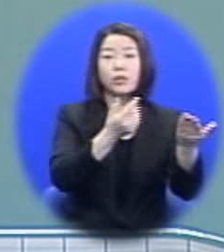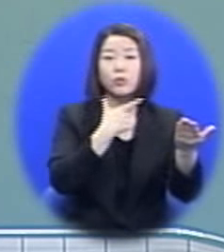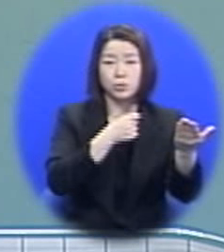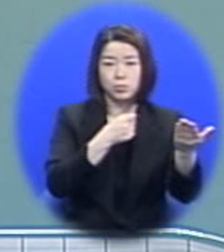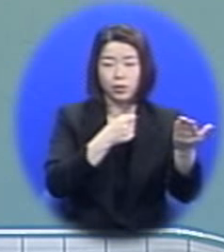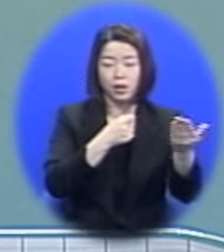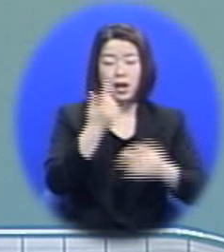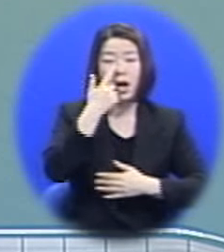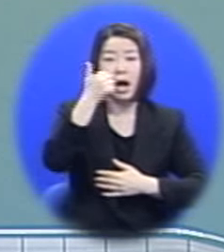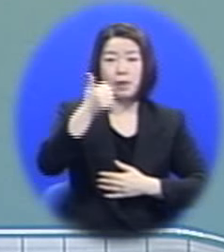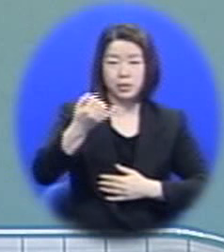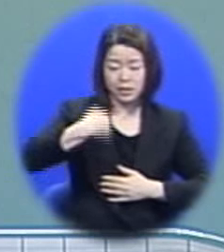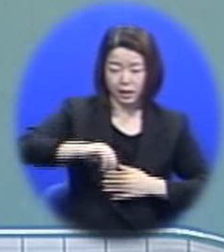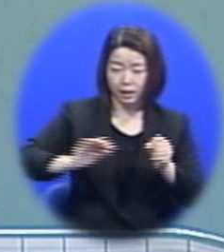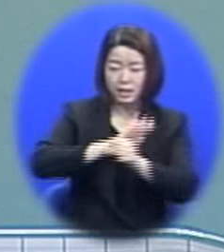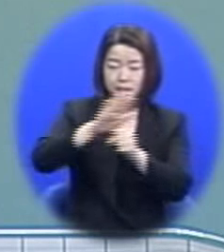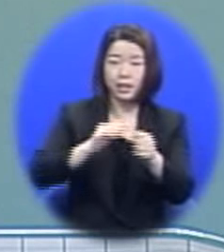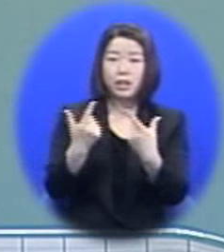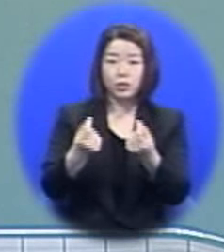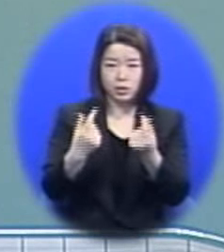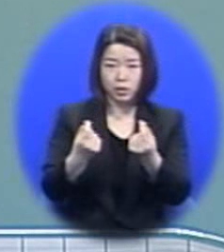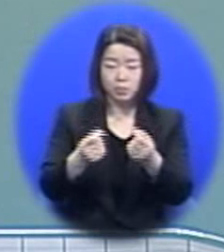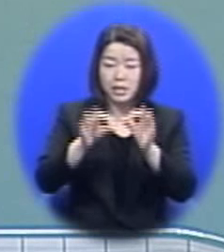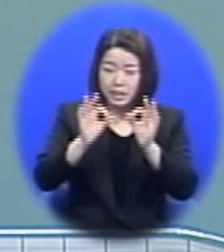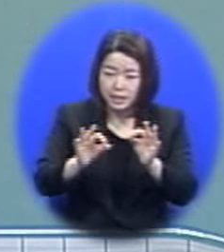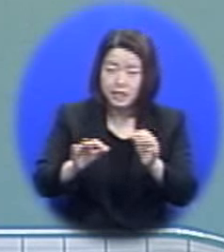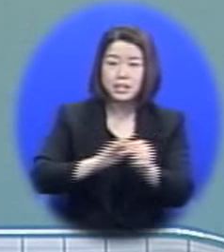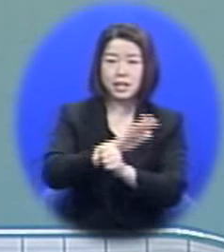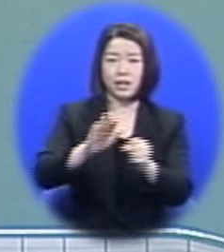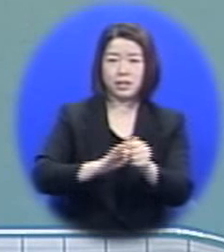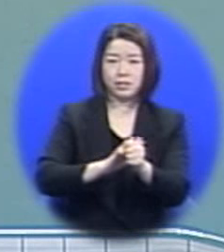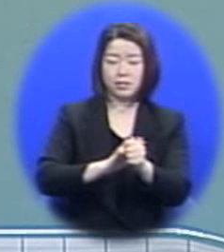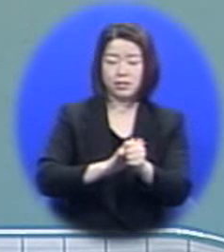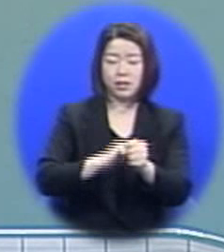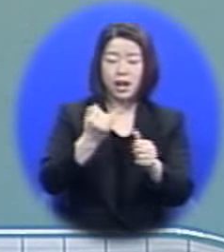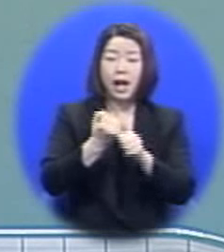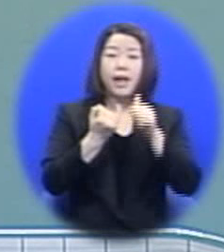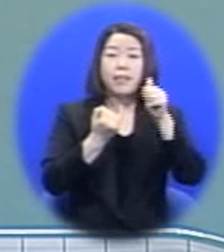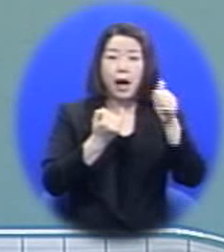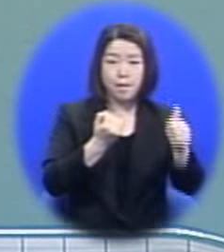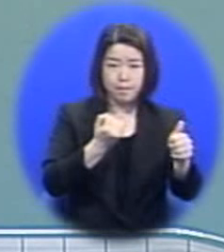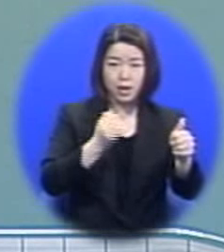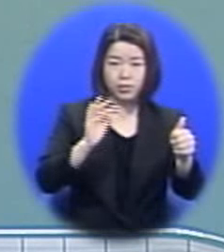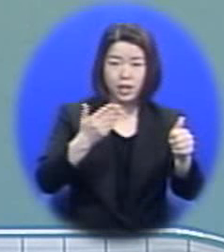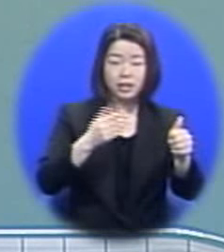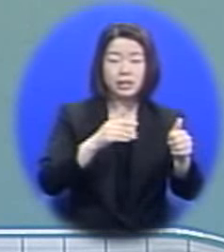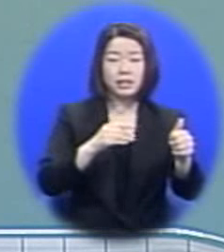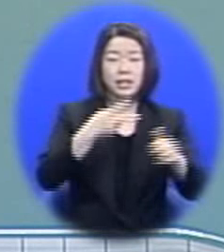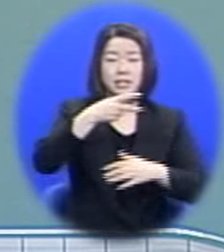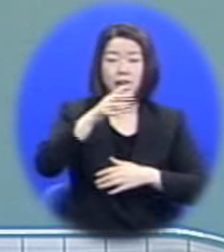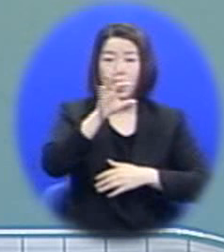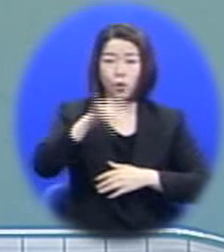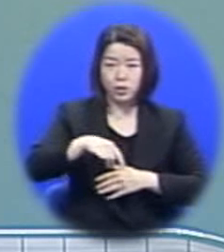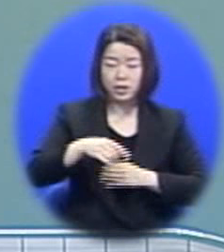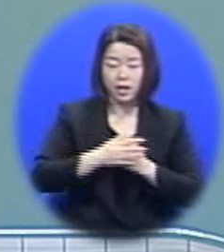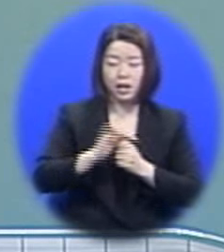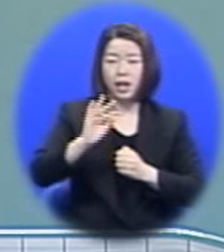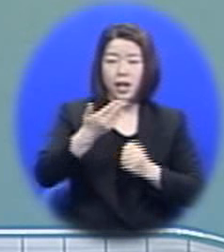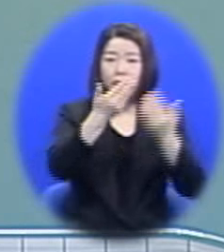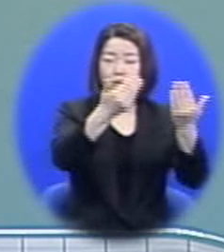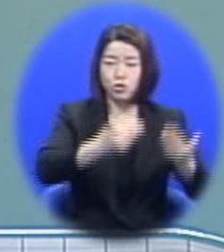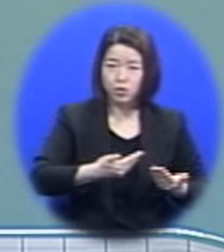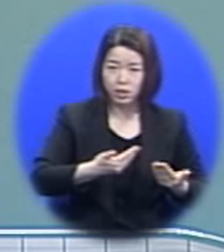사랑한 것처럼 이제는이 사랑을 남편 되는 사위가 좀 해 주기를 그게 신부